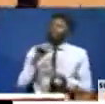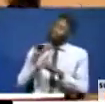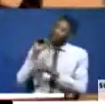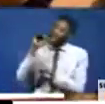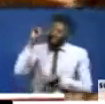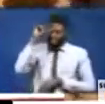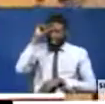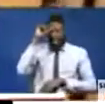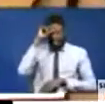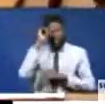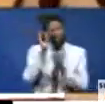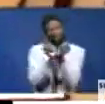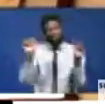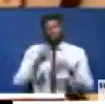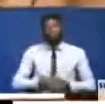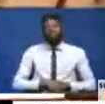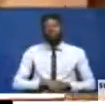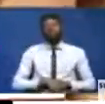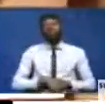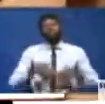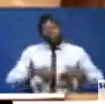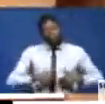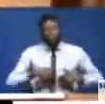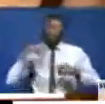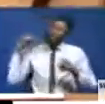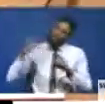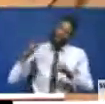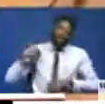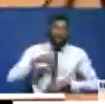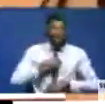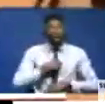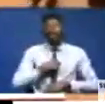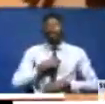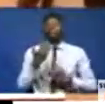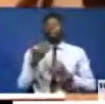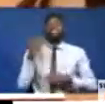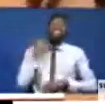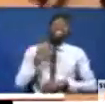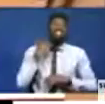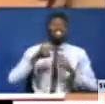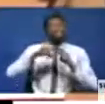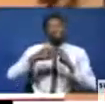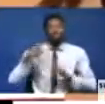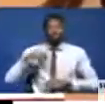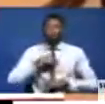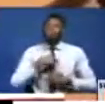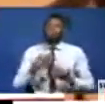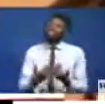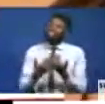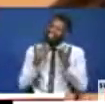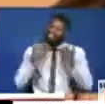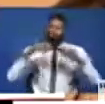wanatupiga, kisu imeanza, wizi imeanza. Sasa hatuna usalama. Kutokea dakika hii tutalala kwa barabara,